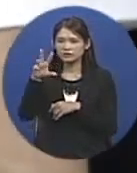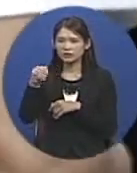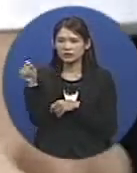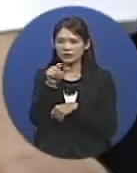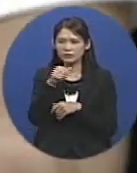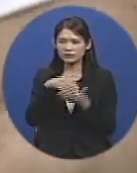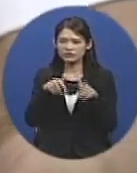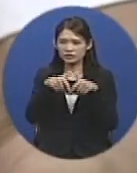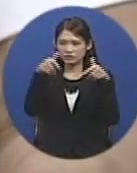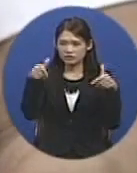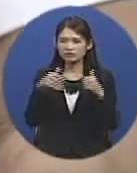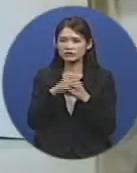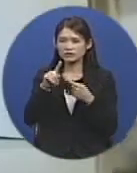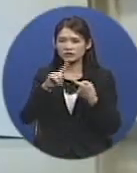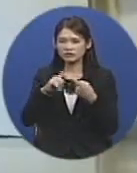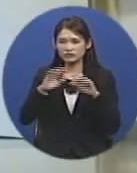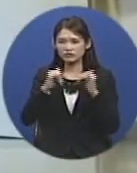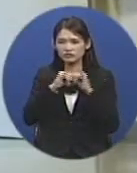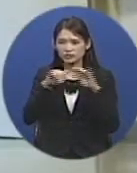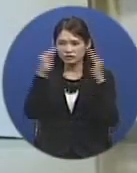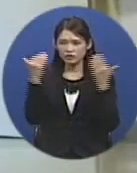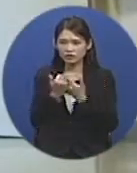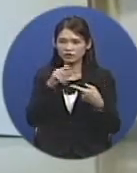빠르게 늘어났는데 이는 국민 전체